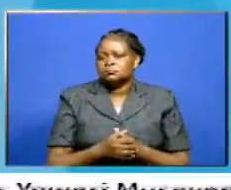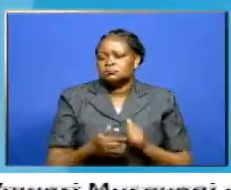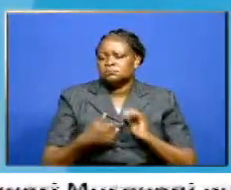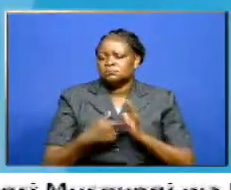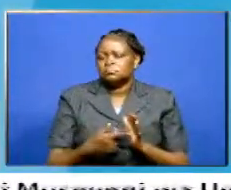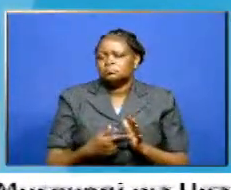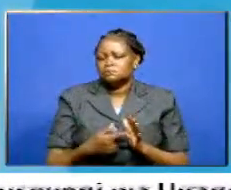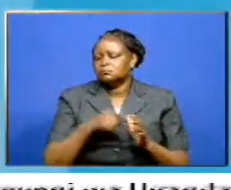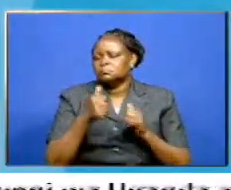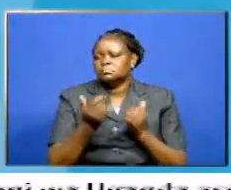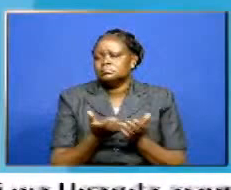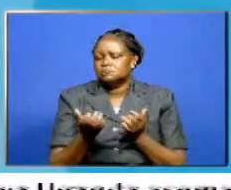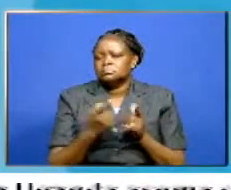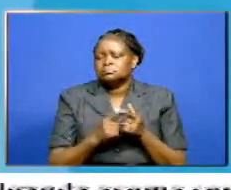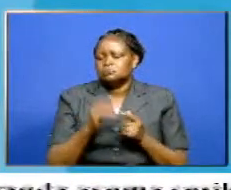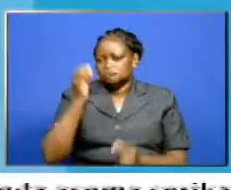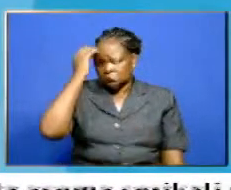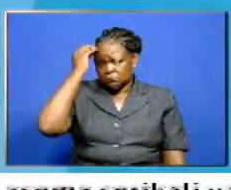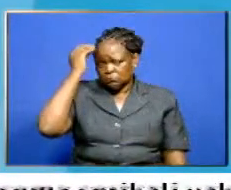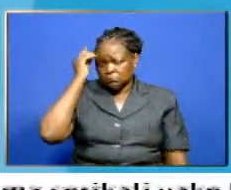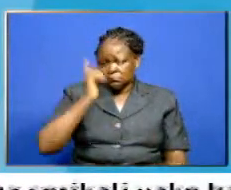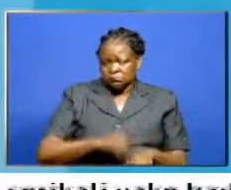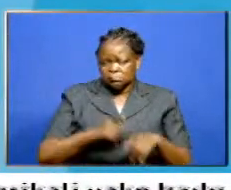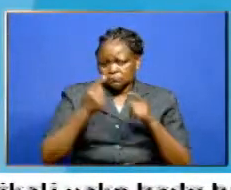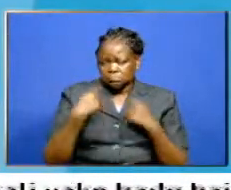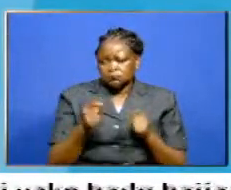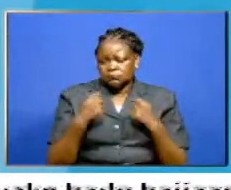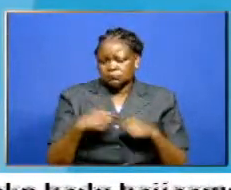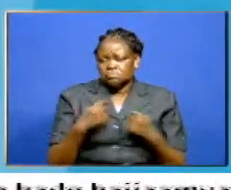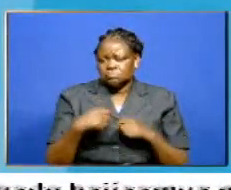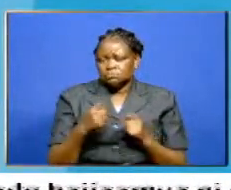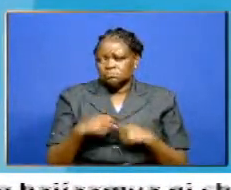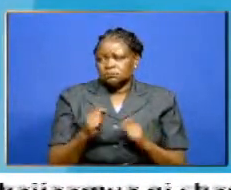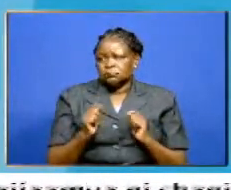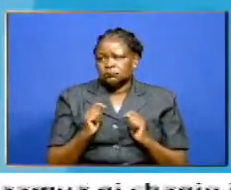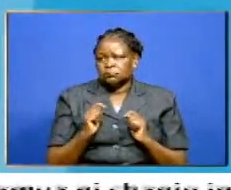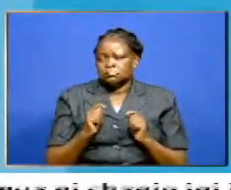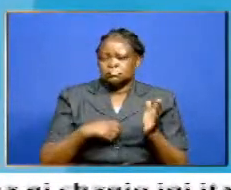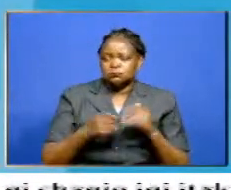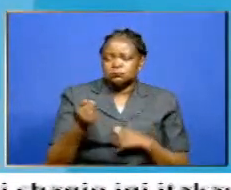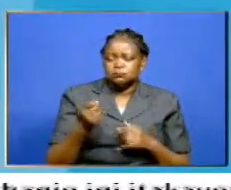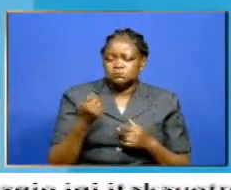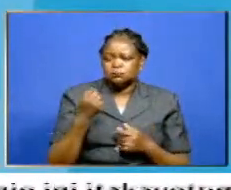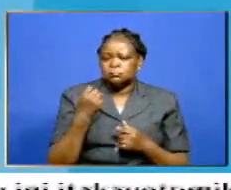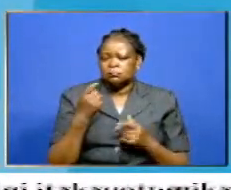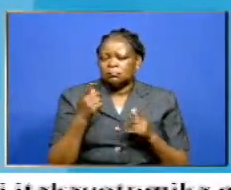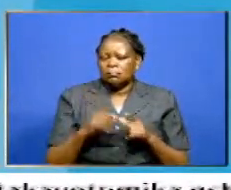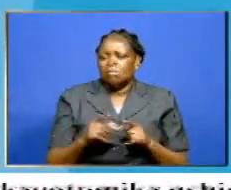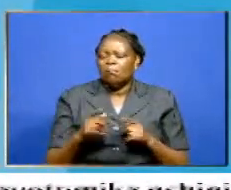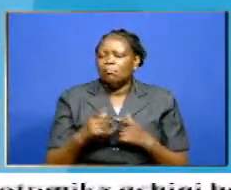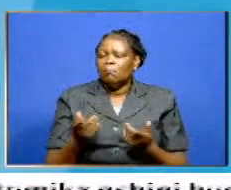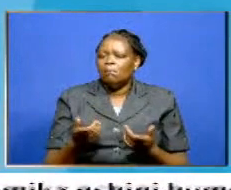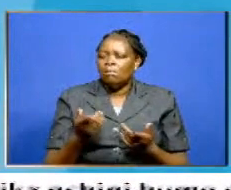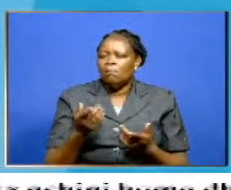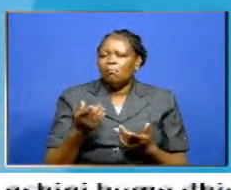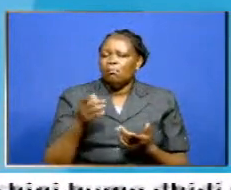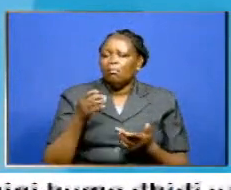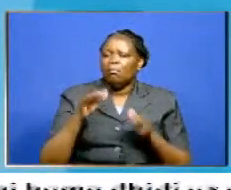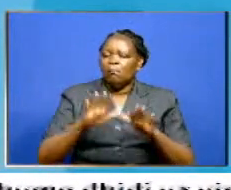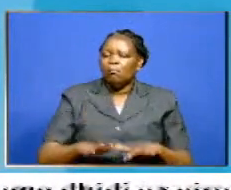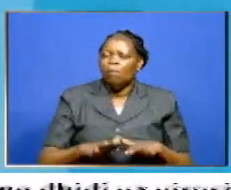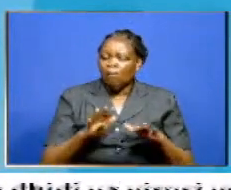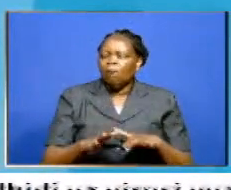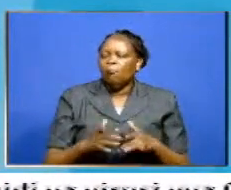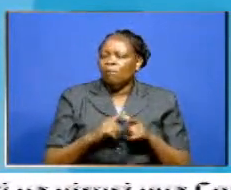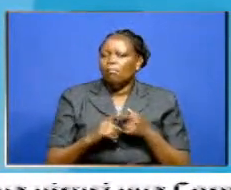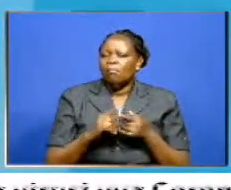side hustle, ule mwanafunzi akijaribu sana kama ni kuuza hizo mandazi, kuuza chapati ama kufanya chochote,